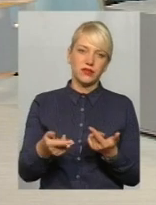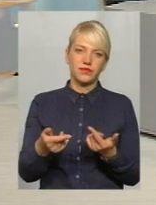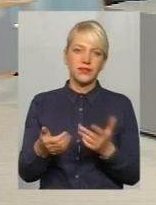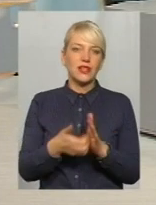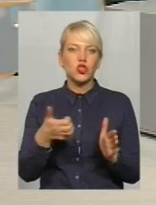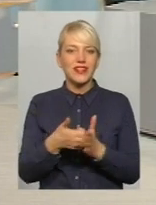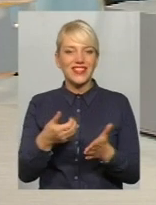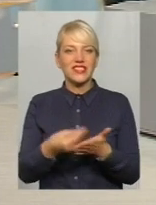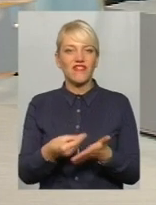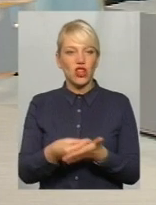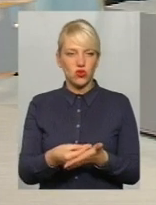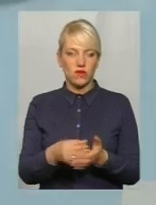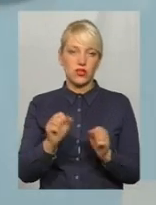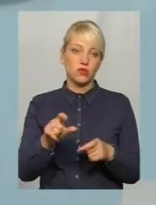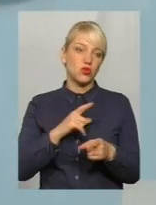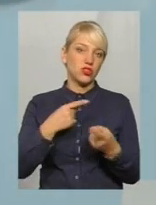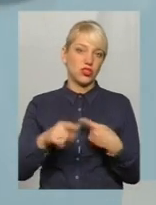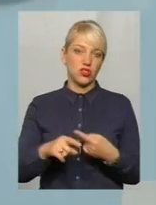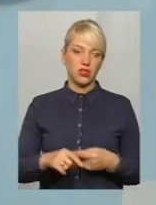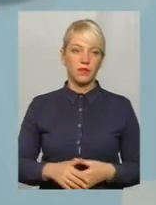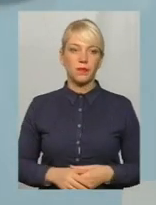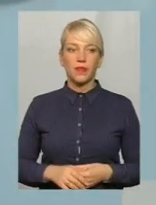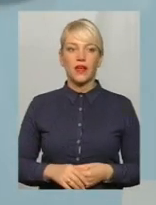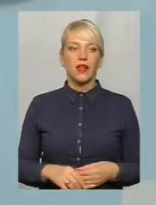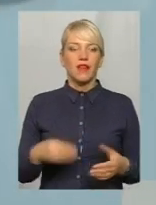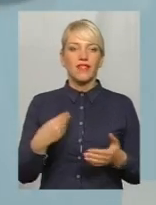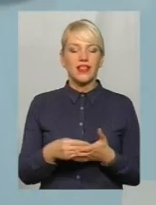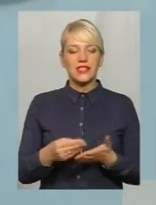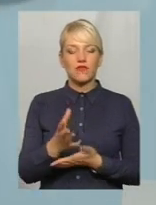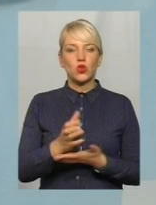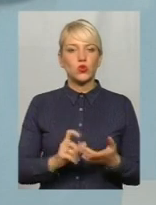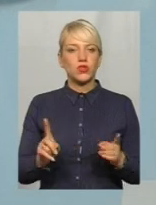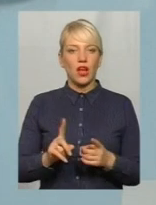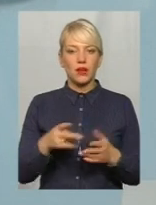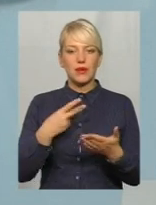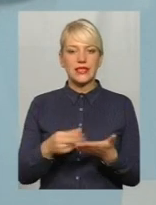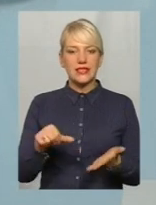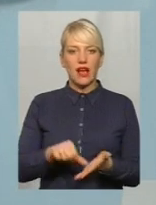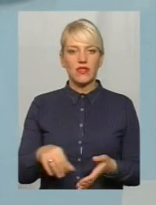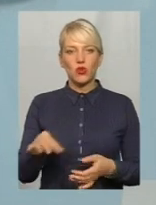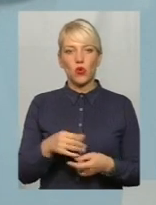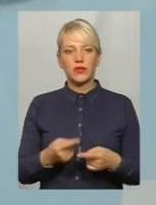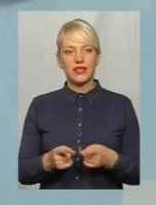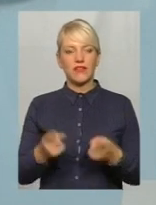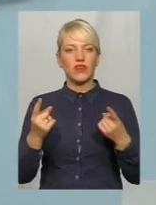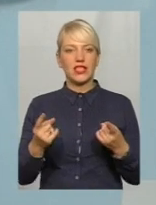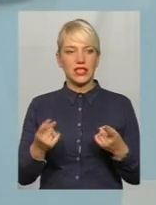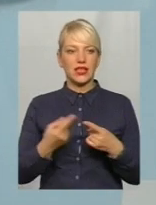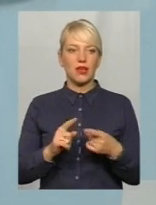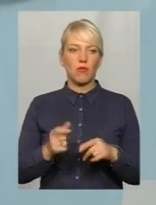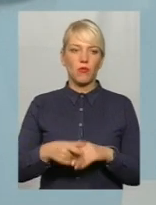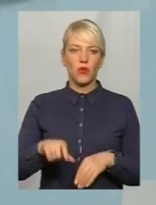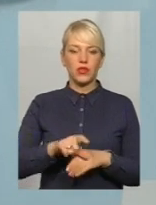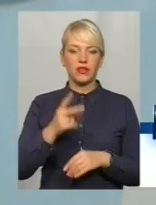недостатність фінансування, чи, можливо, якийсь інший чинник? Ні, фінансовий ресурс, який представлений області, він достатньо великий. Це понад 23